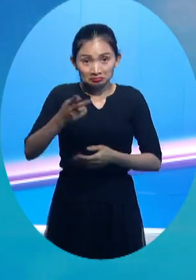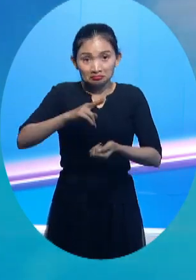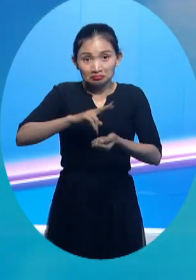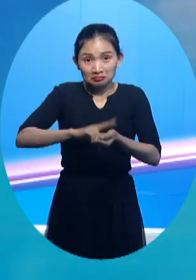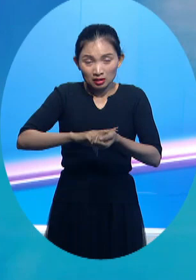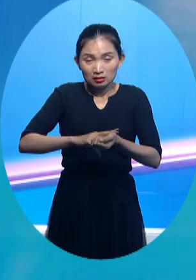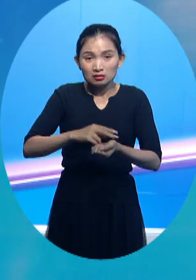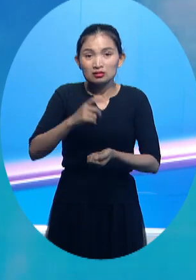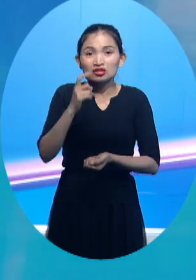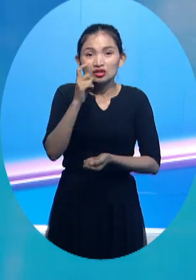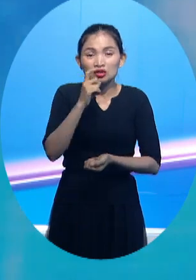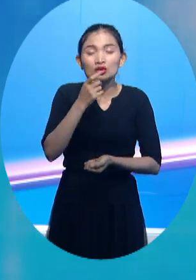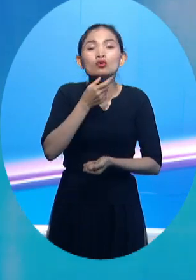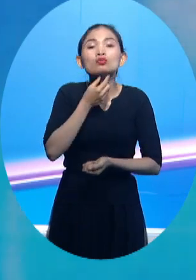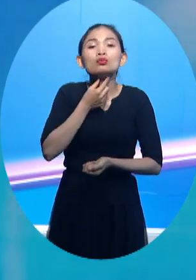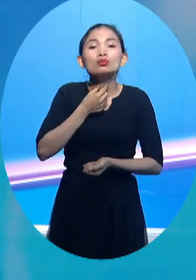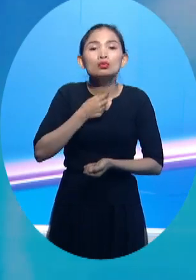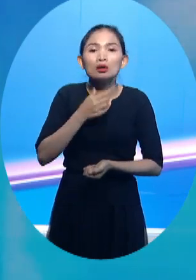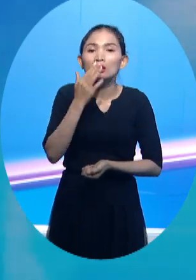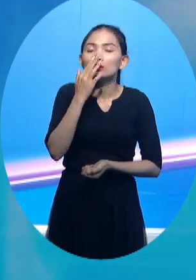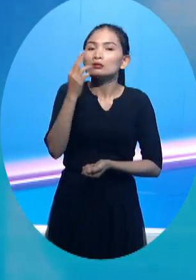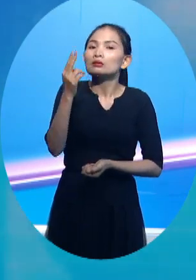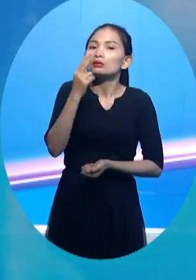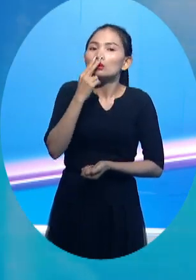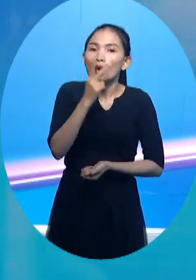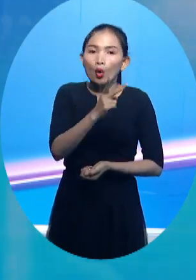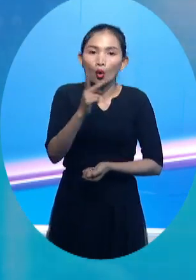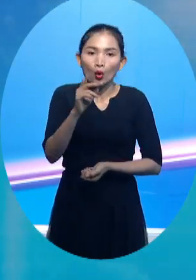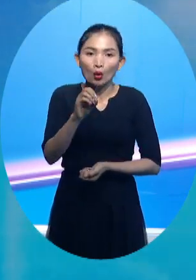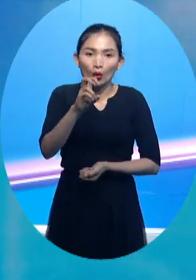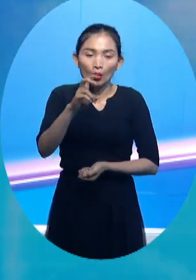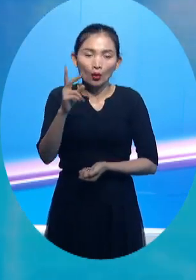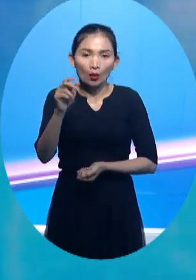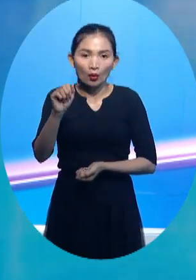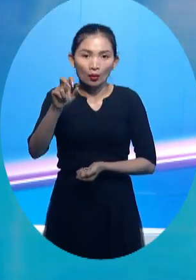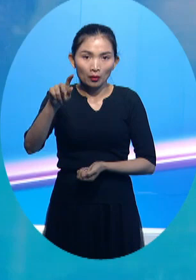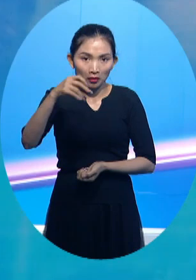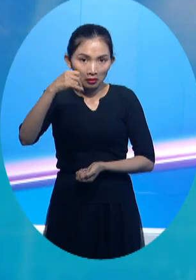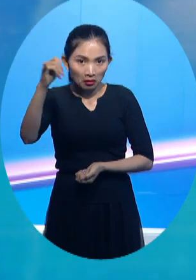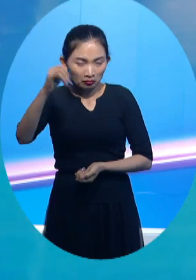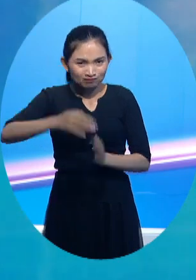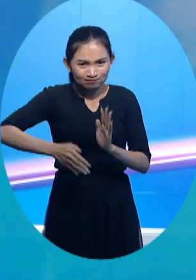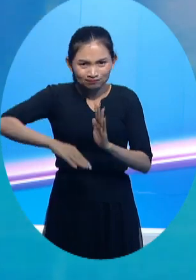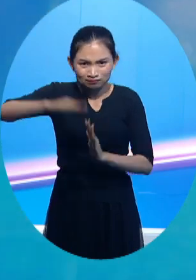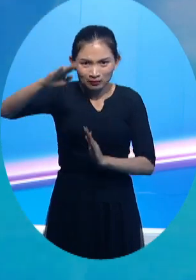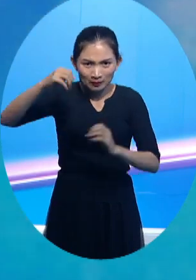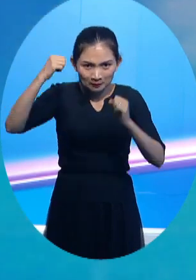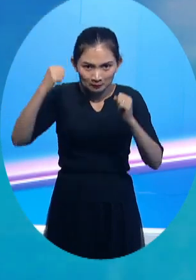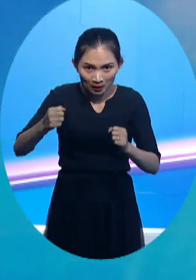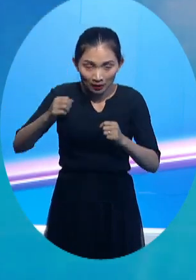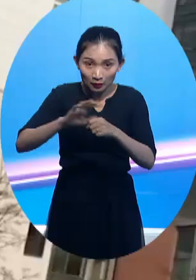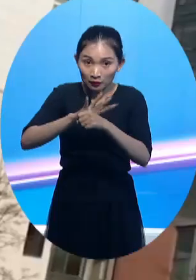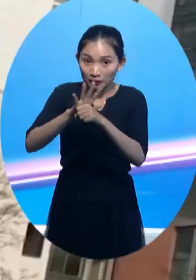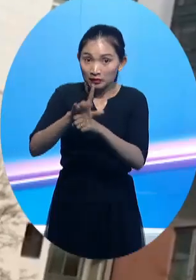cao hoặc rất cao tại nhiều ban hoặc thành phố lớn của nước này hiện số ca mắt covid-19 và bệnh cúm Tại đây có chều hướng tăng